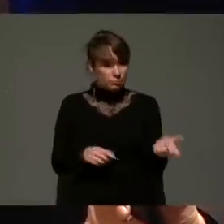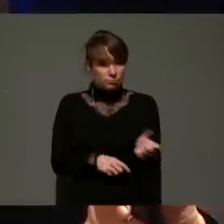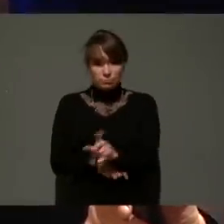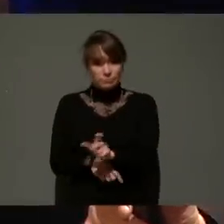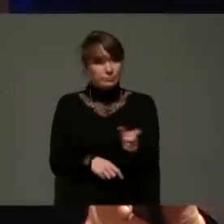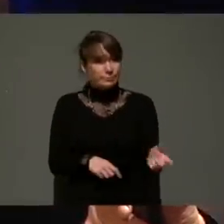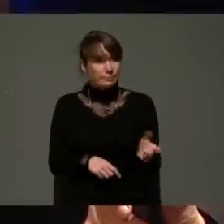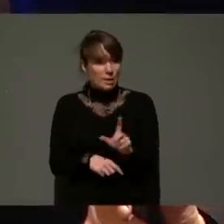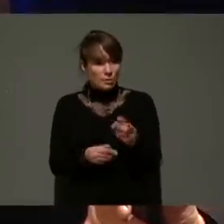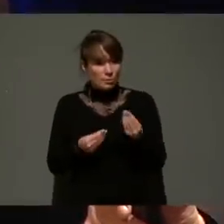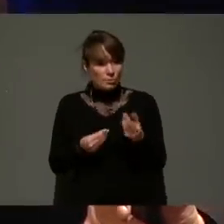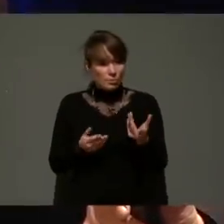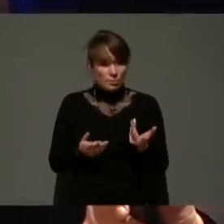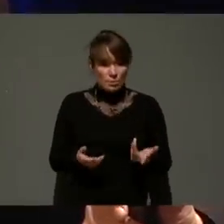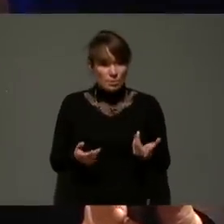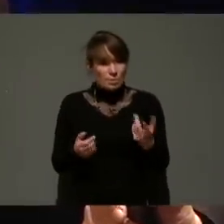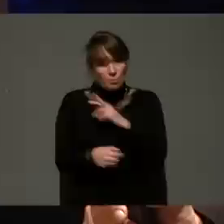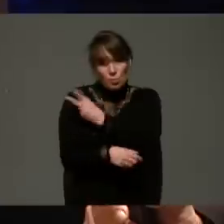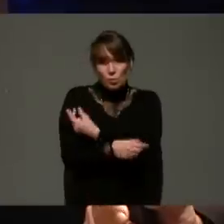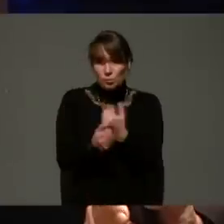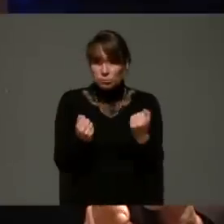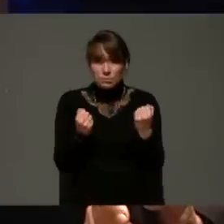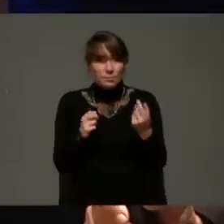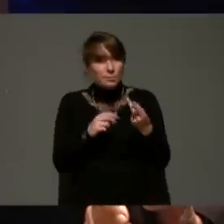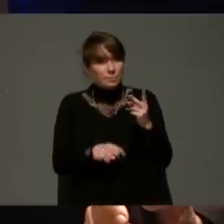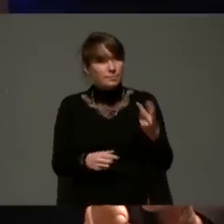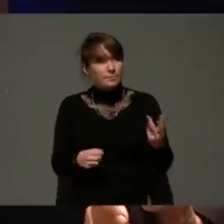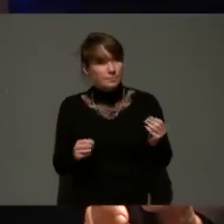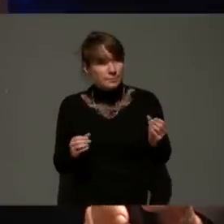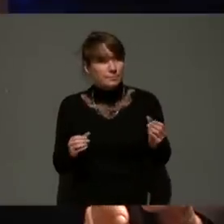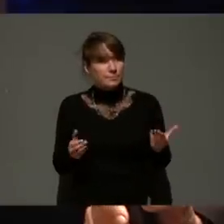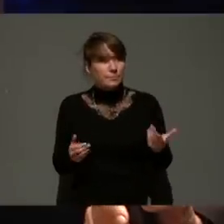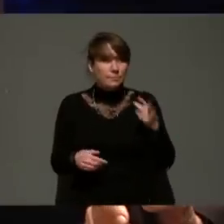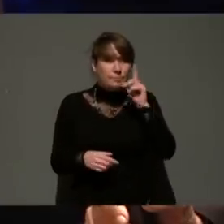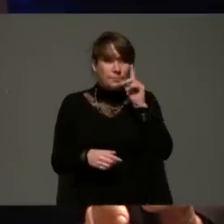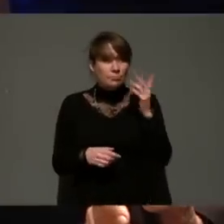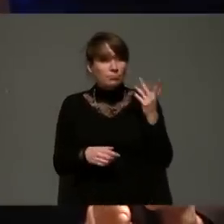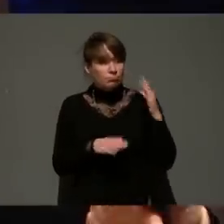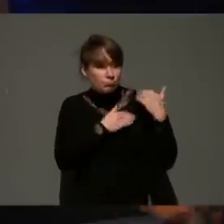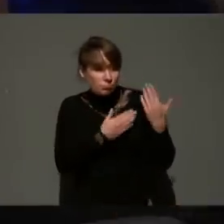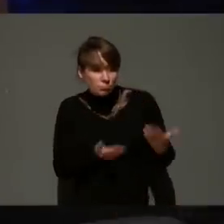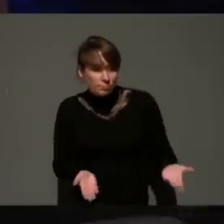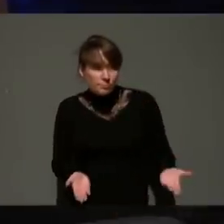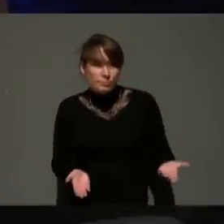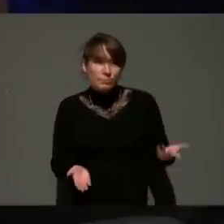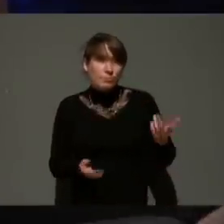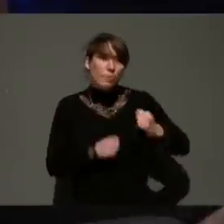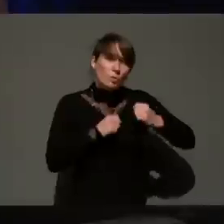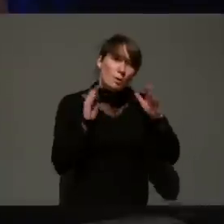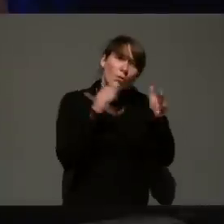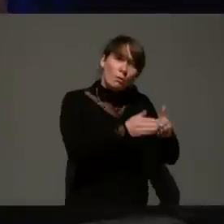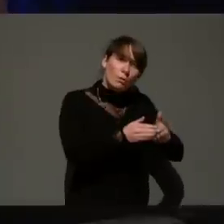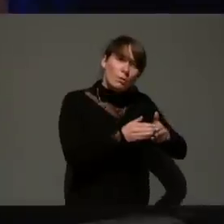petit peu de m'étoffer musculairement, parce que c'est vrai que jusqu'à présent, enfin, avec la course à pied